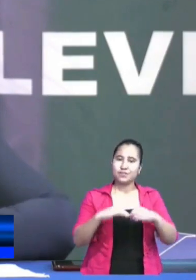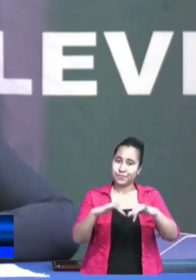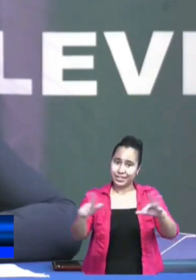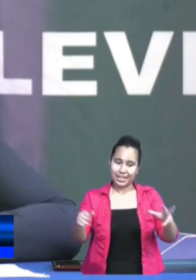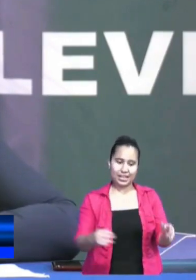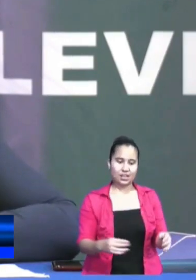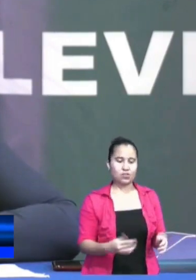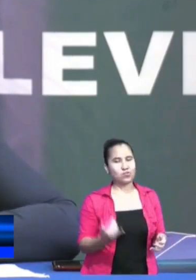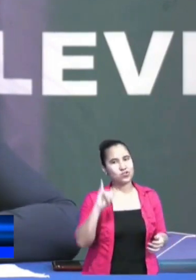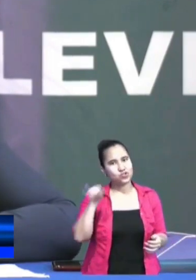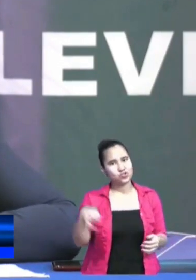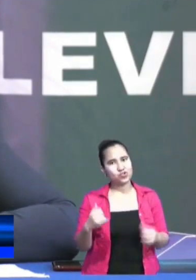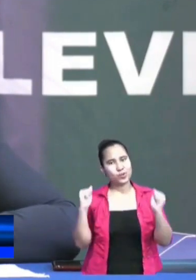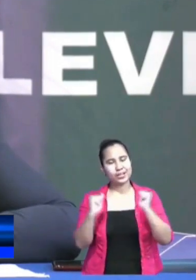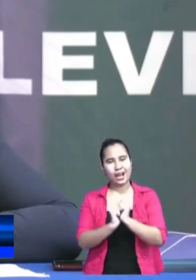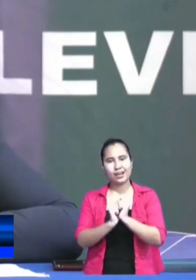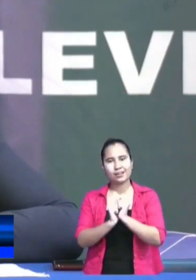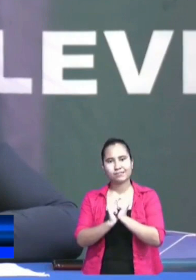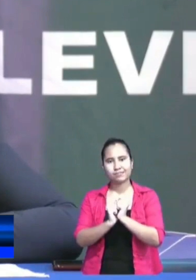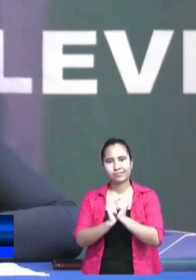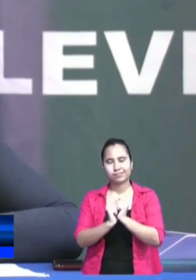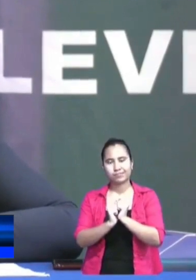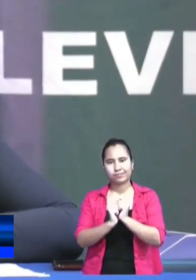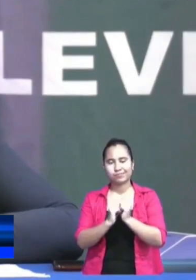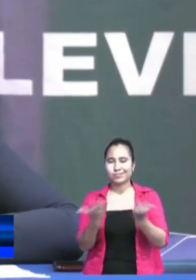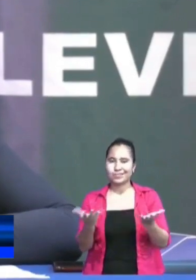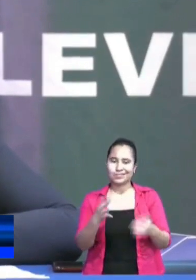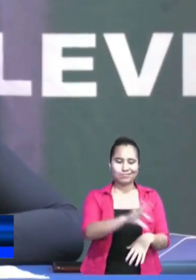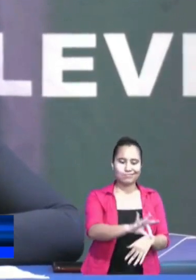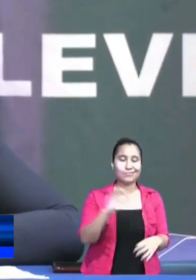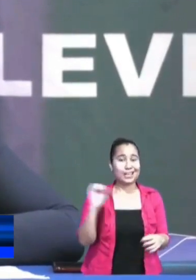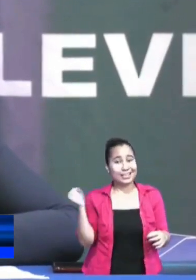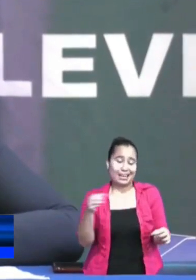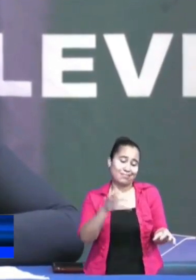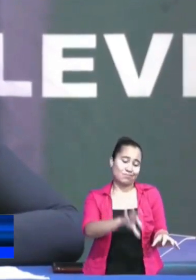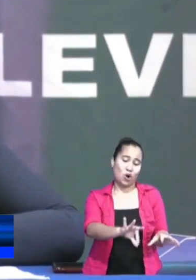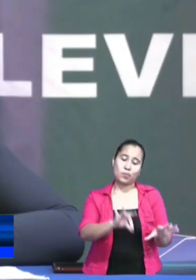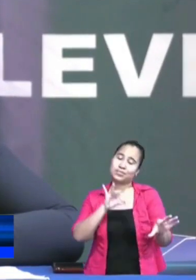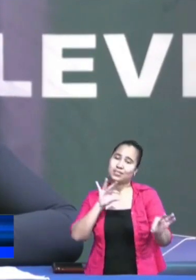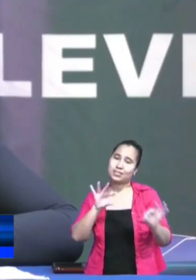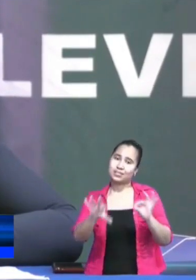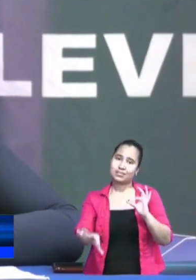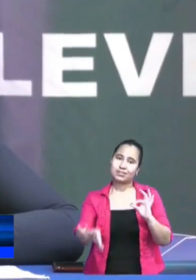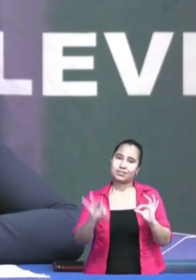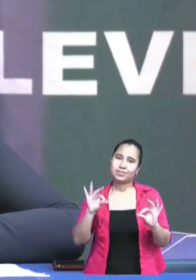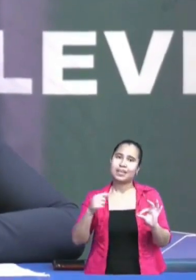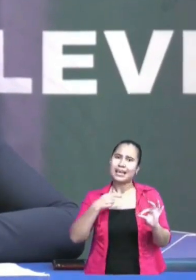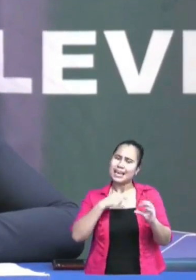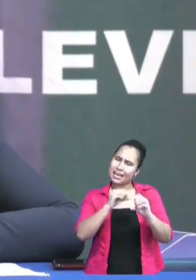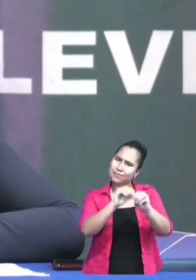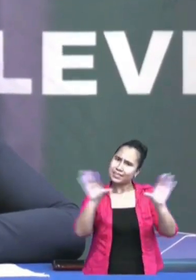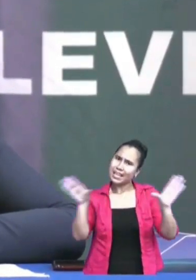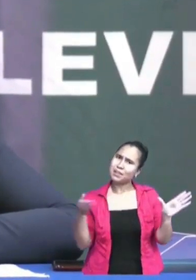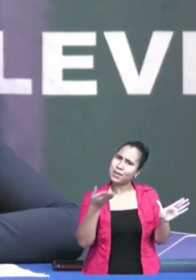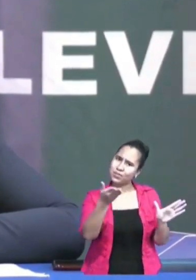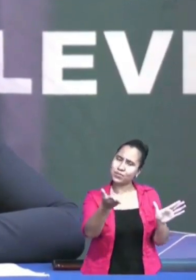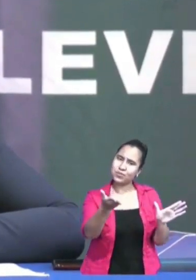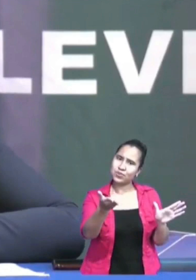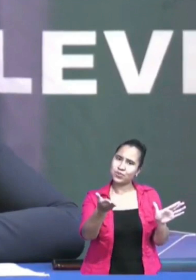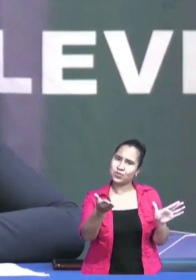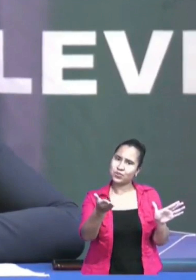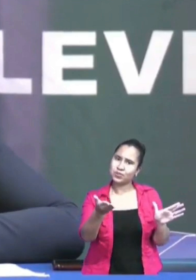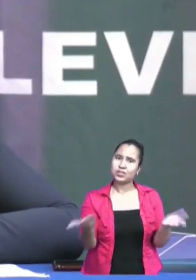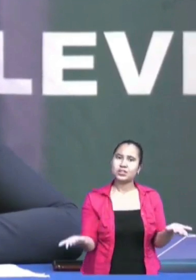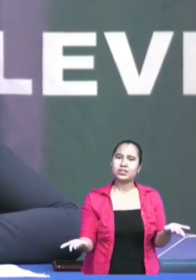nieuwe jaar. Het zijn opties, we zijn er nog niet uit en ik deel het met u, zodat die discussie